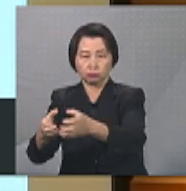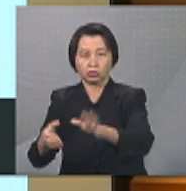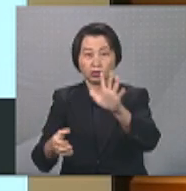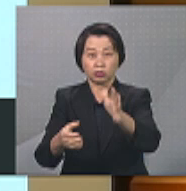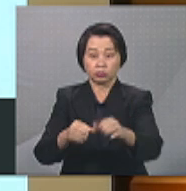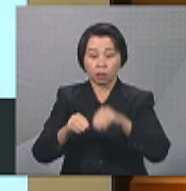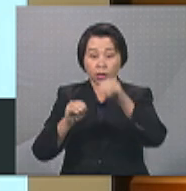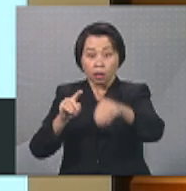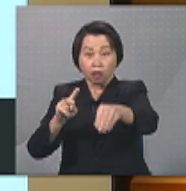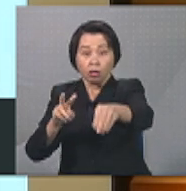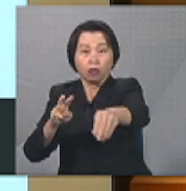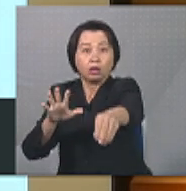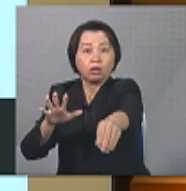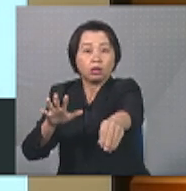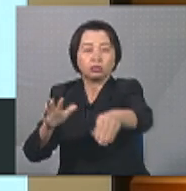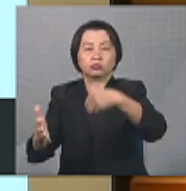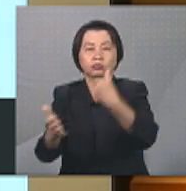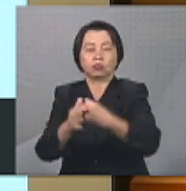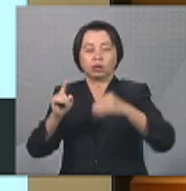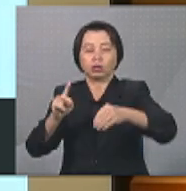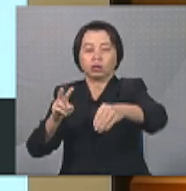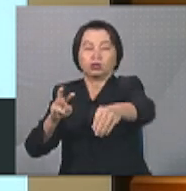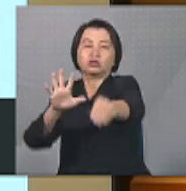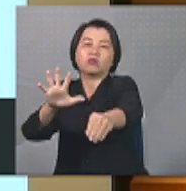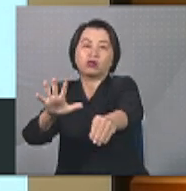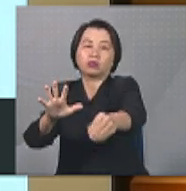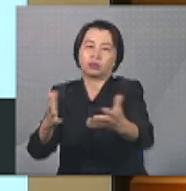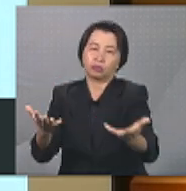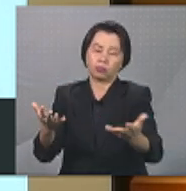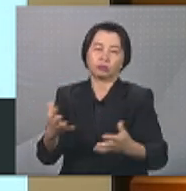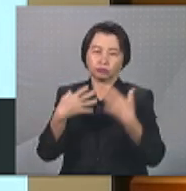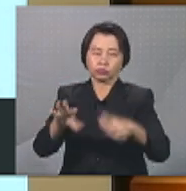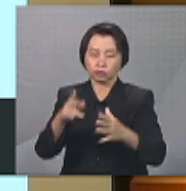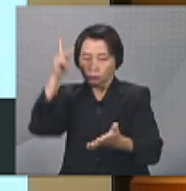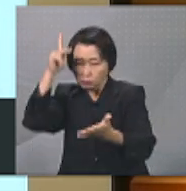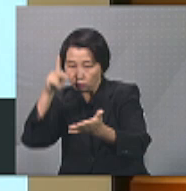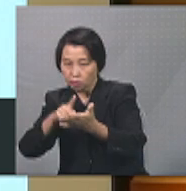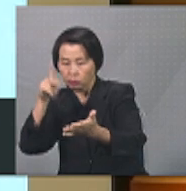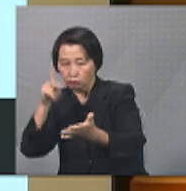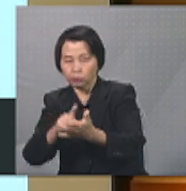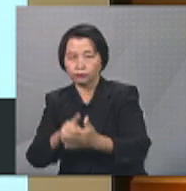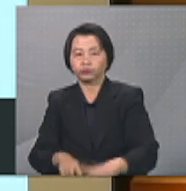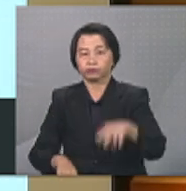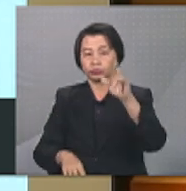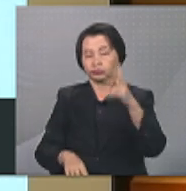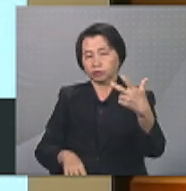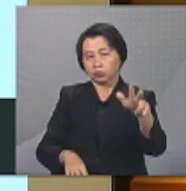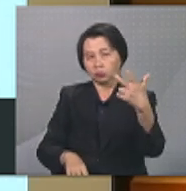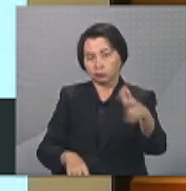generasi kes indeks sehingga generasi kelima. Dan telah dikenal pasti